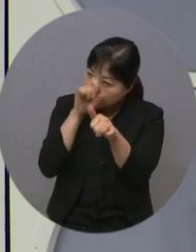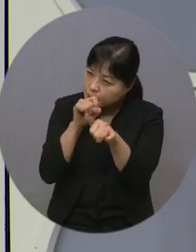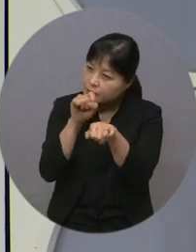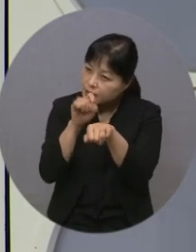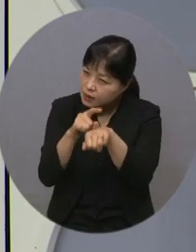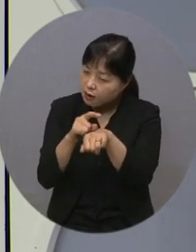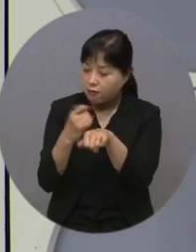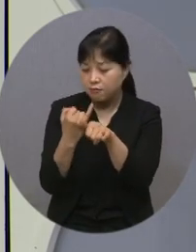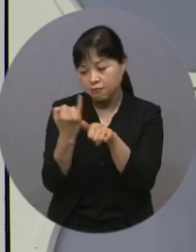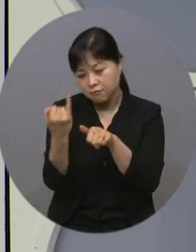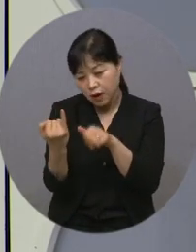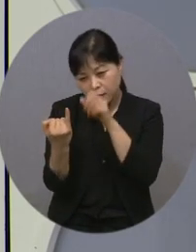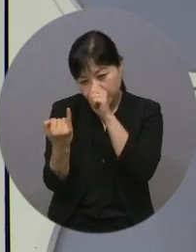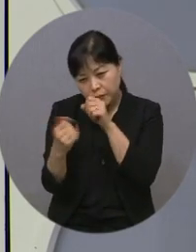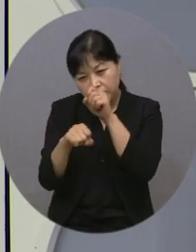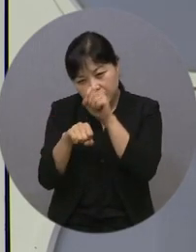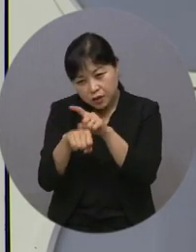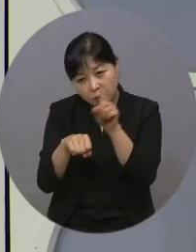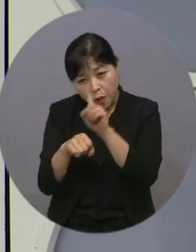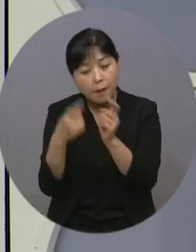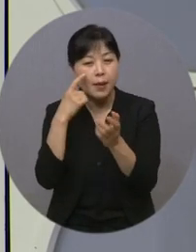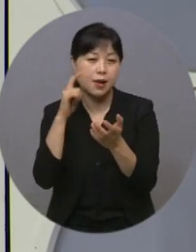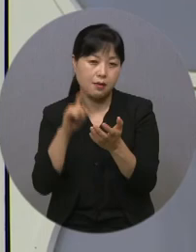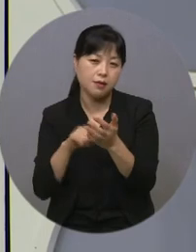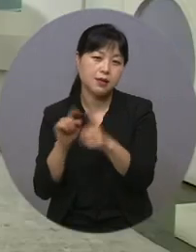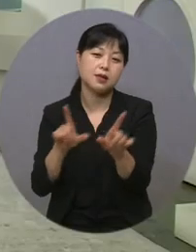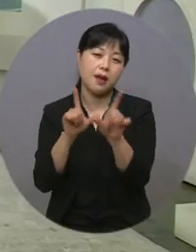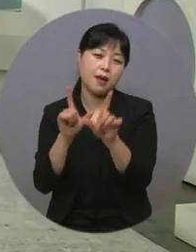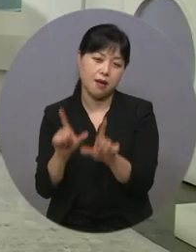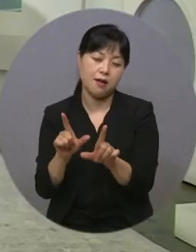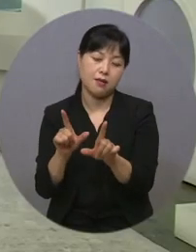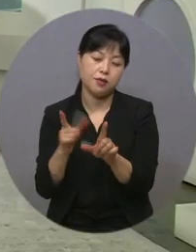가장 좋은 삶의 비결이에요. 그렇죠. 네.